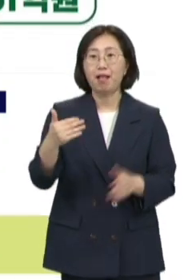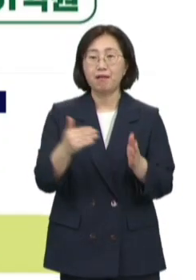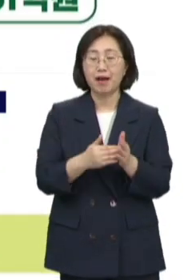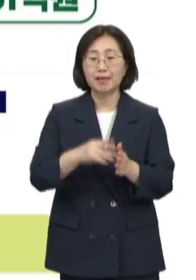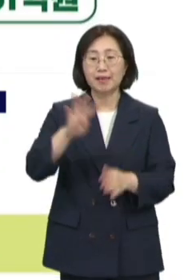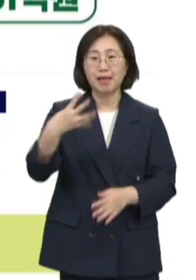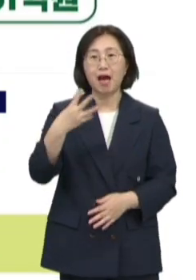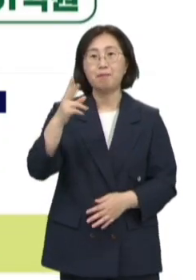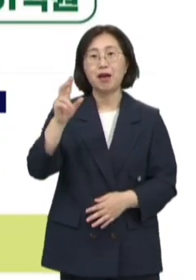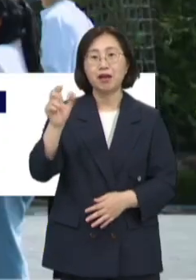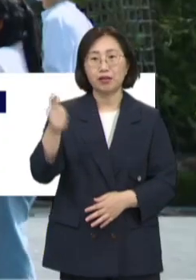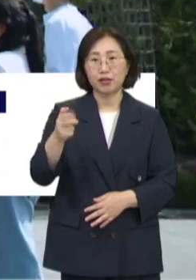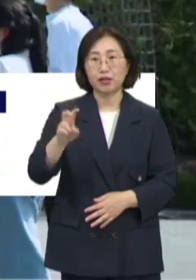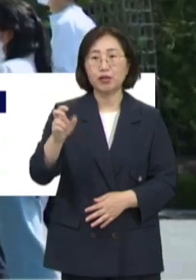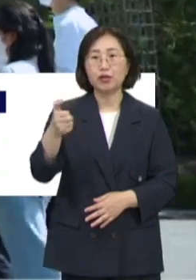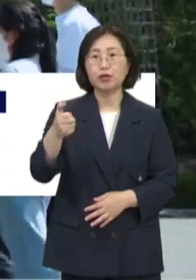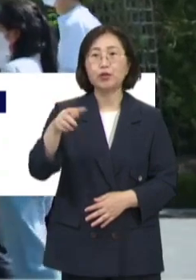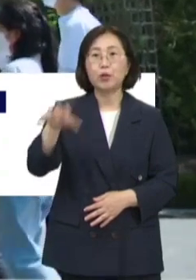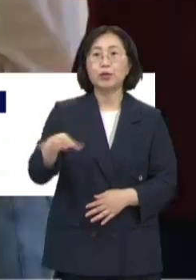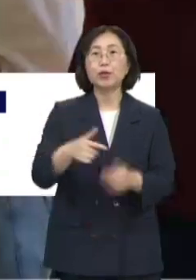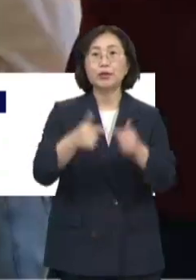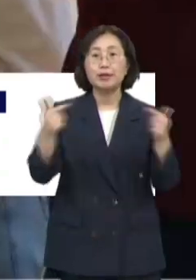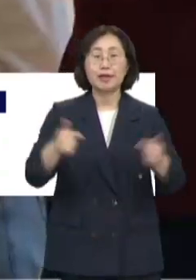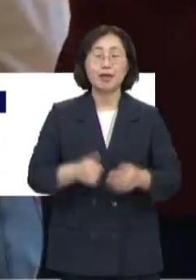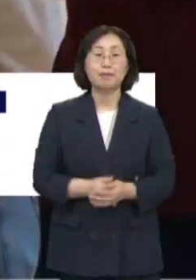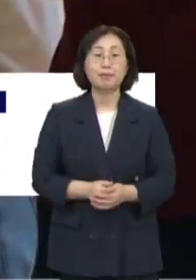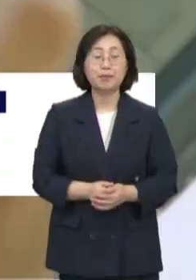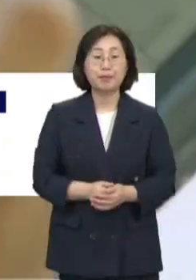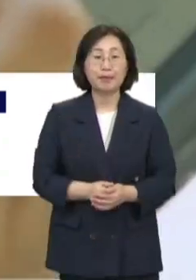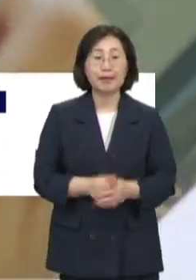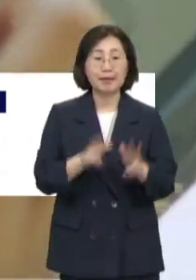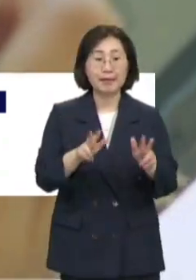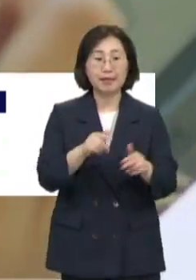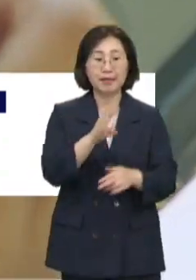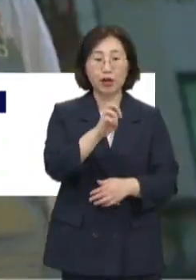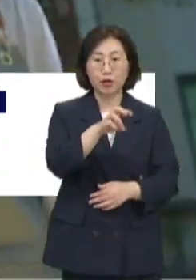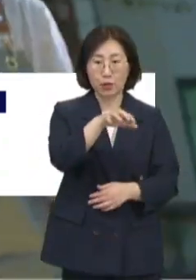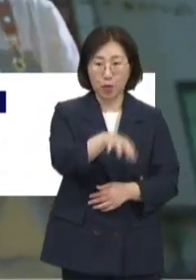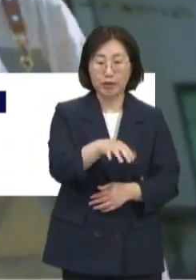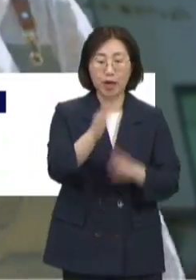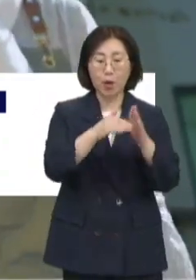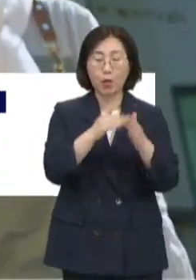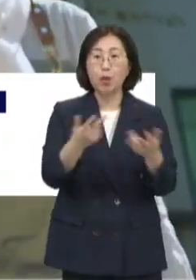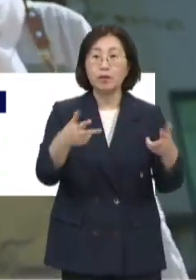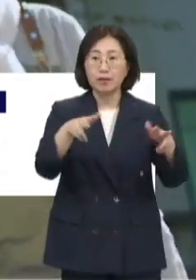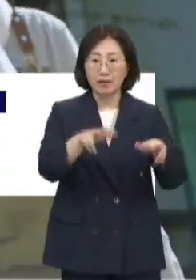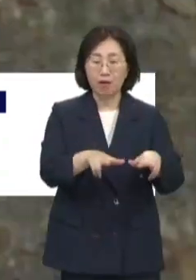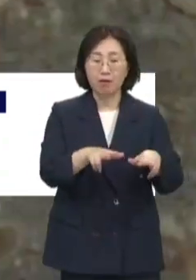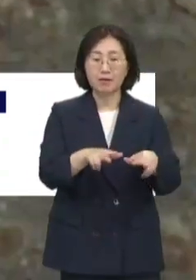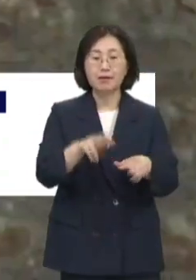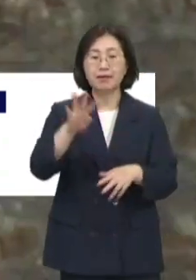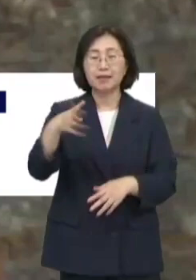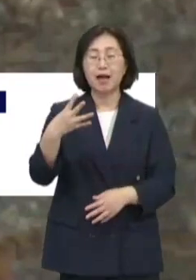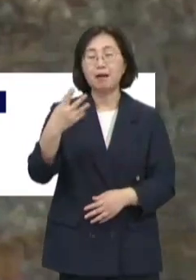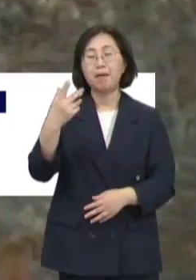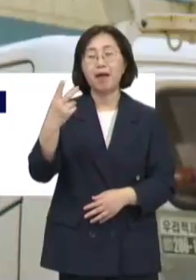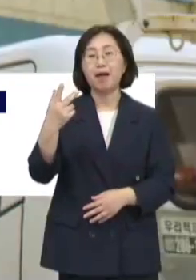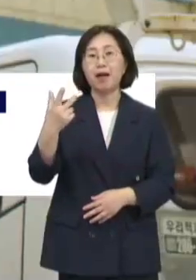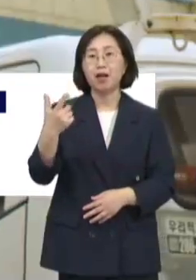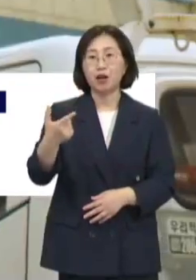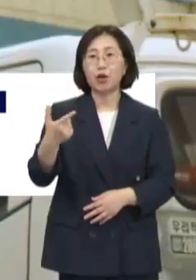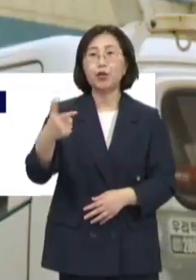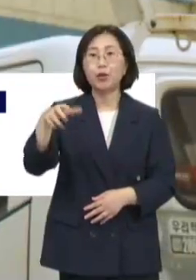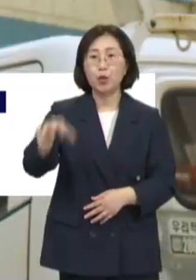400 신 곳으로 늘리기로 했습니다 시은 현재 38 곳인 공공 정원을 426 곳으로